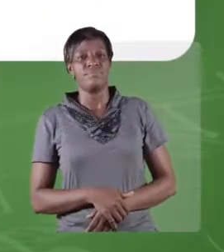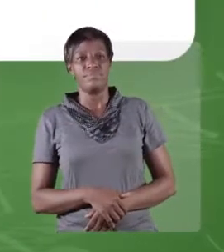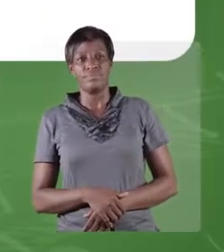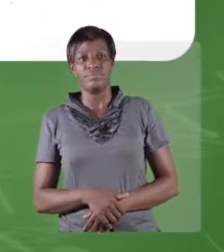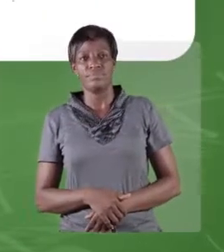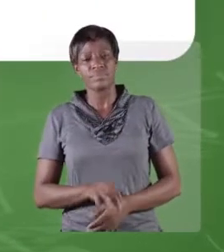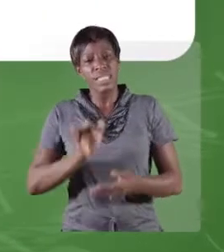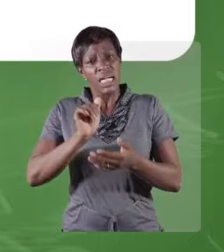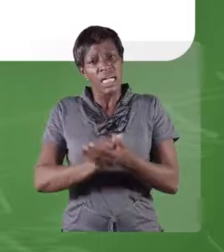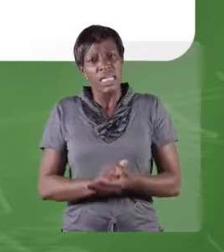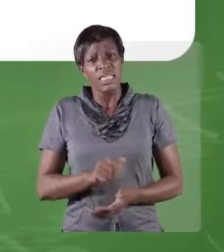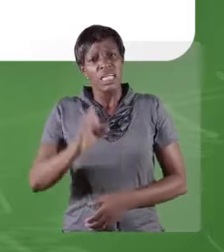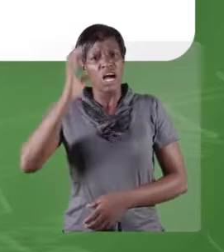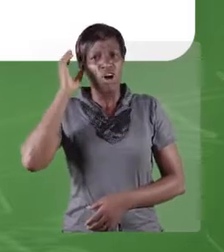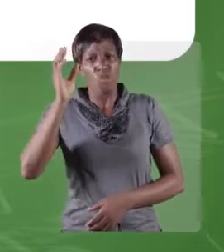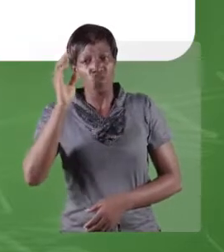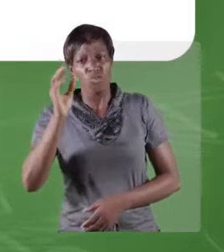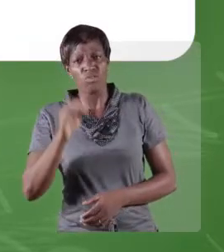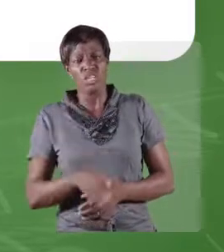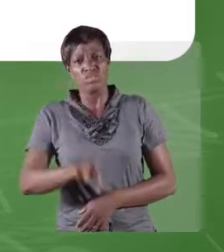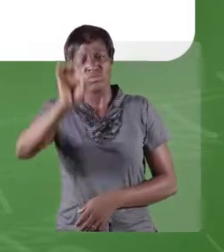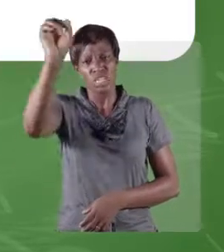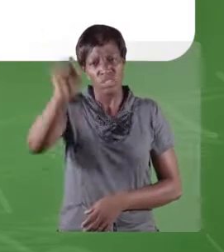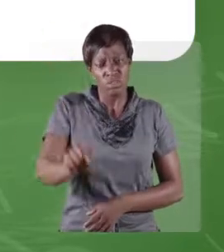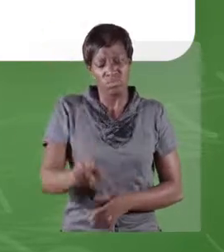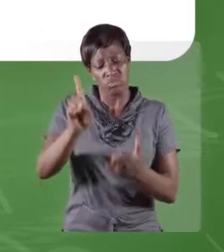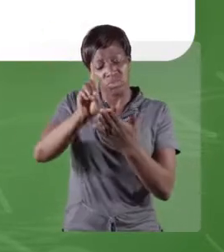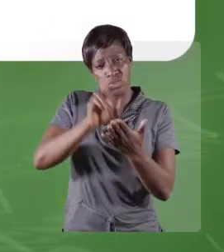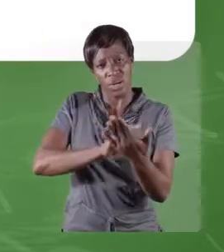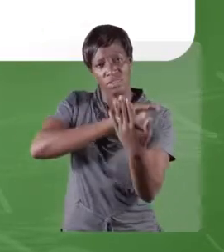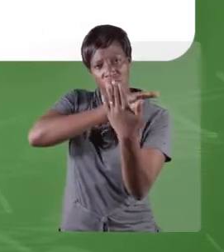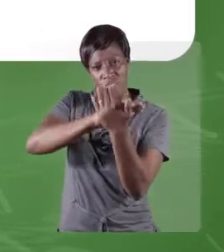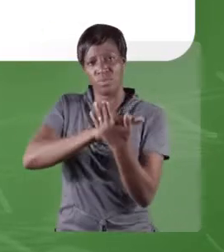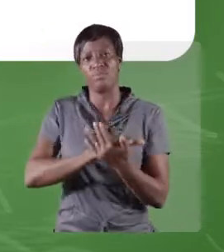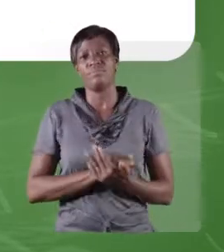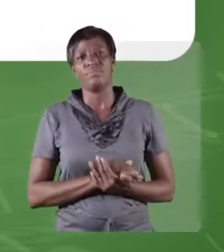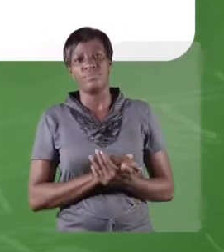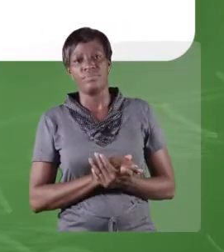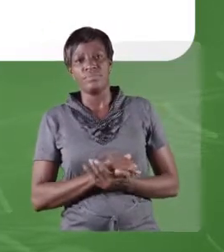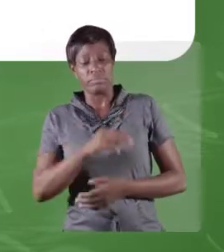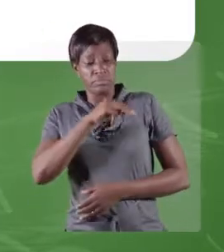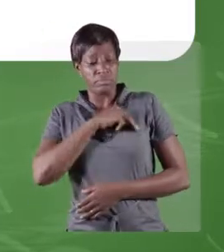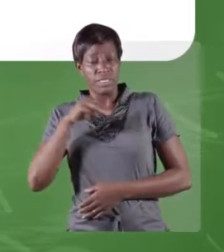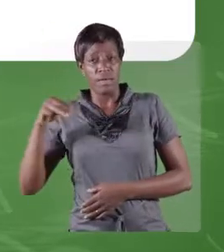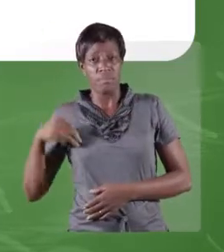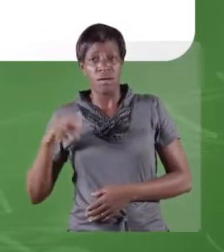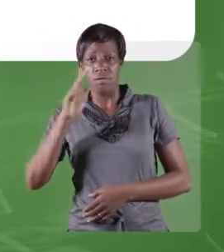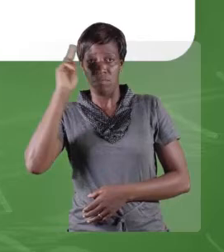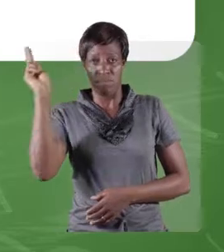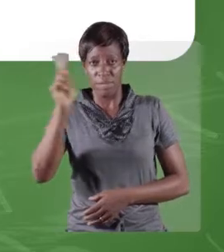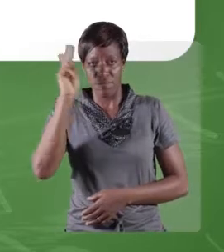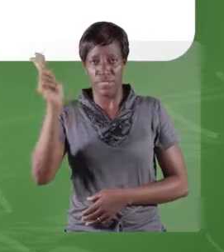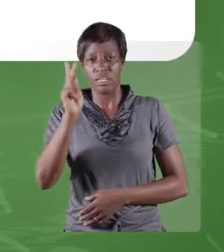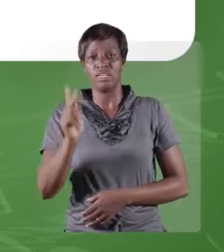Cette conférence règle le problème du droit de veto des membres permanents du Conseil